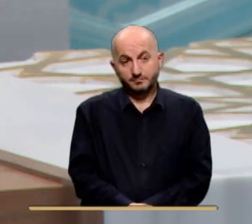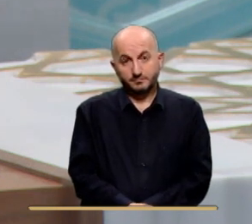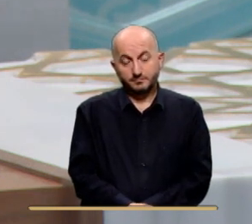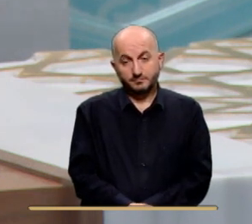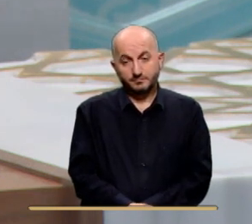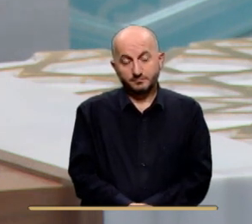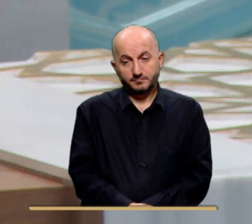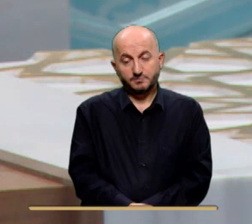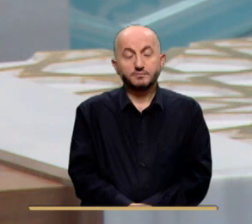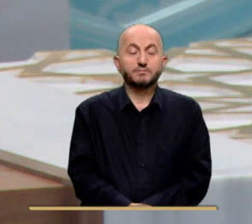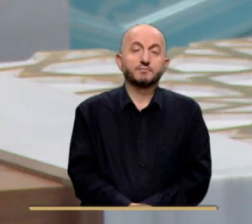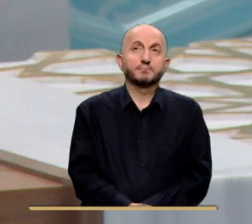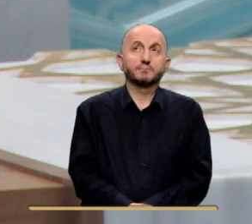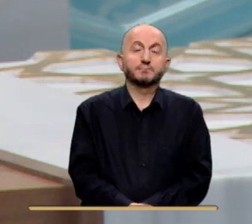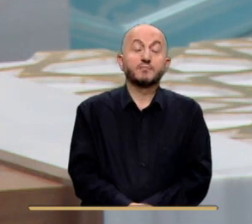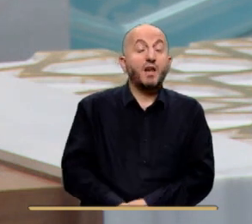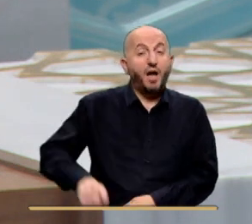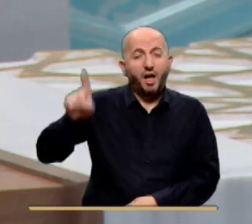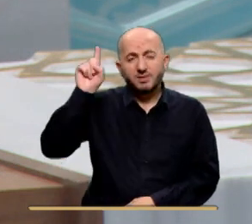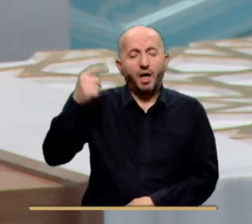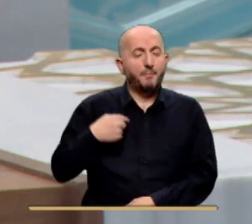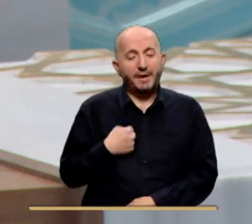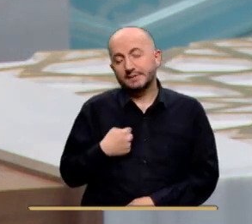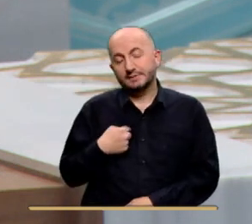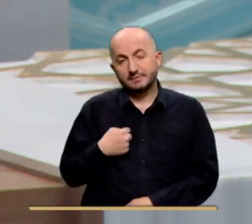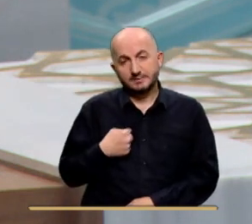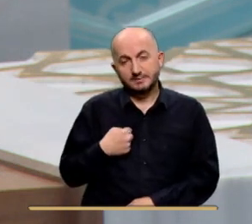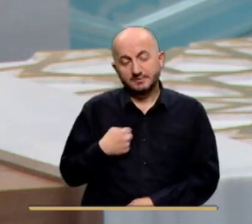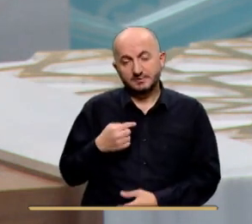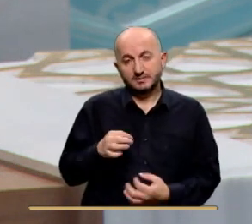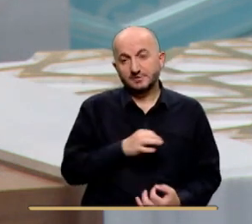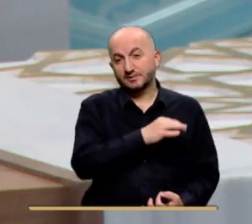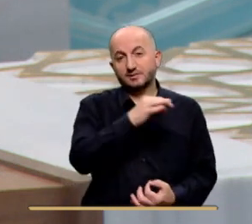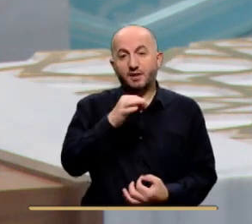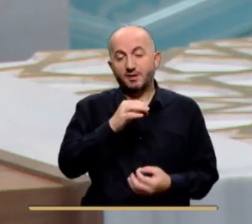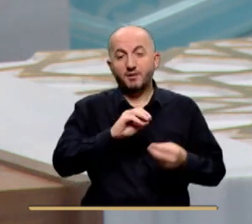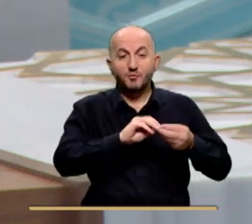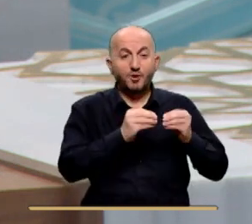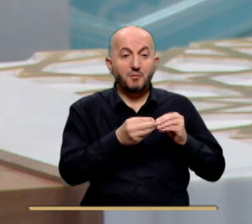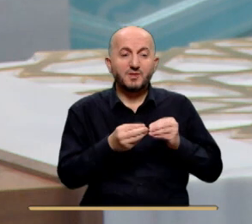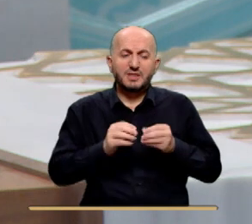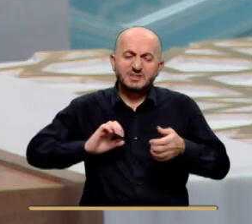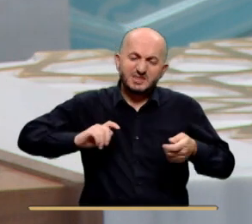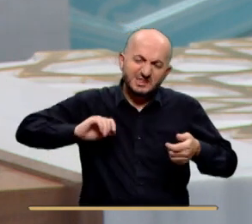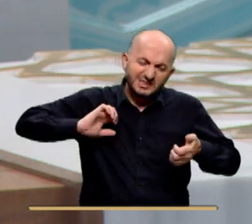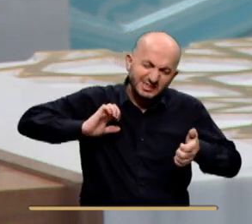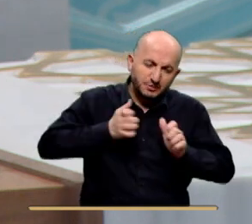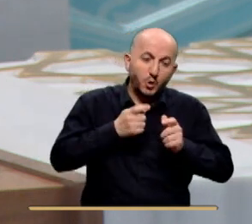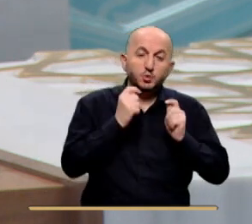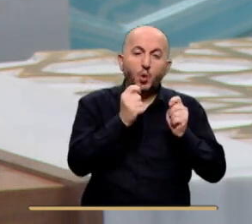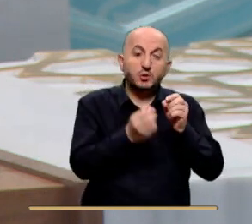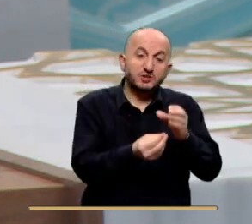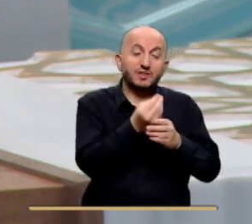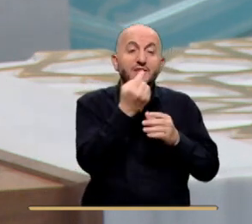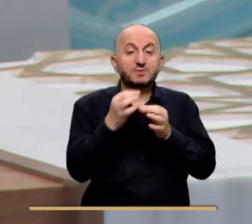muallimen muyassiran. Allah beni insanlara sıkıntı veren zorlaştırıcı biri